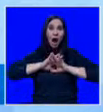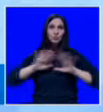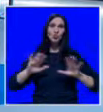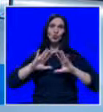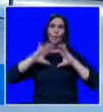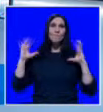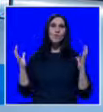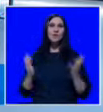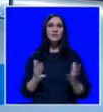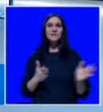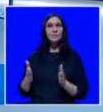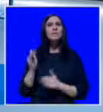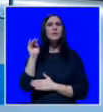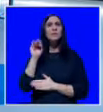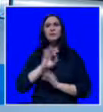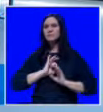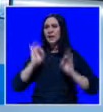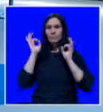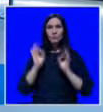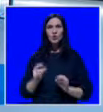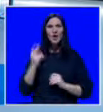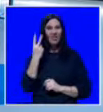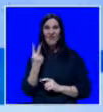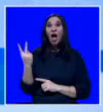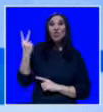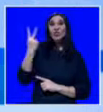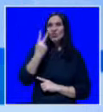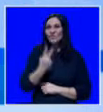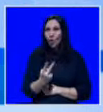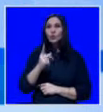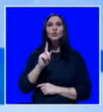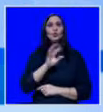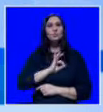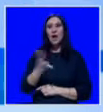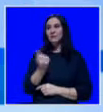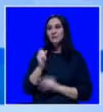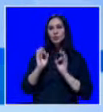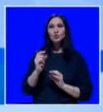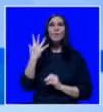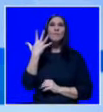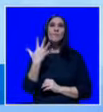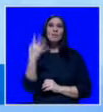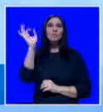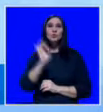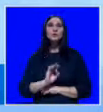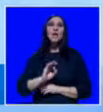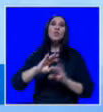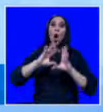мнозинство. Да бъдем съвсем точни. Два двойника, които успяха да вземат точно 5% от гласовете на